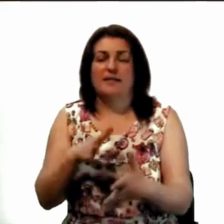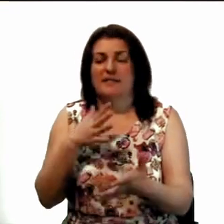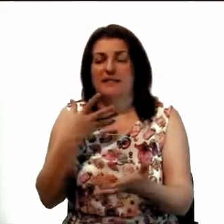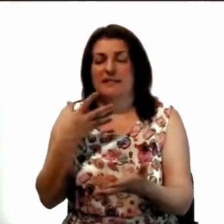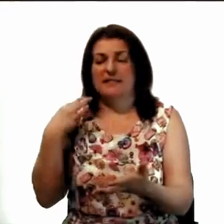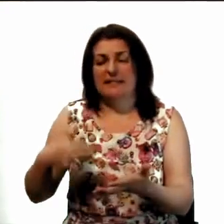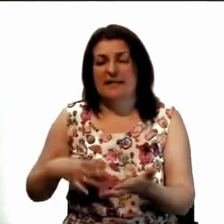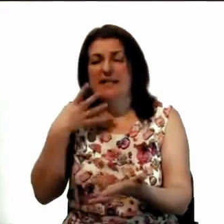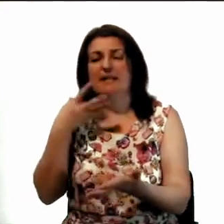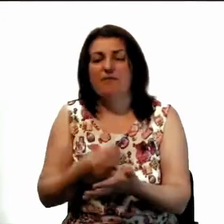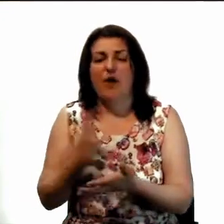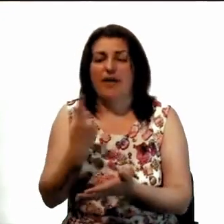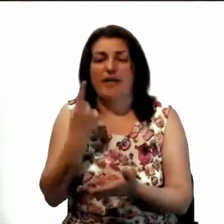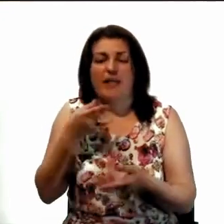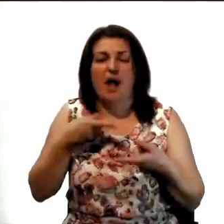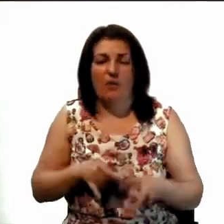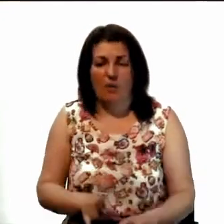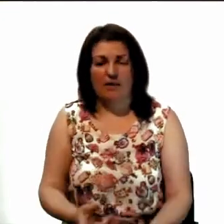Сына Своего Единородного.